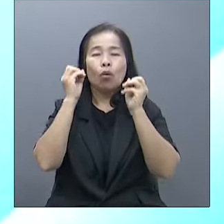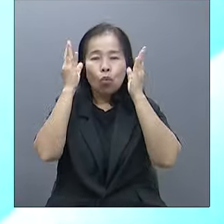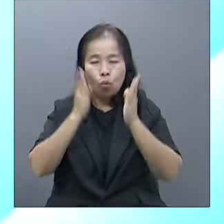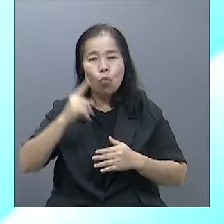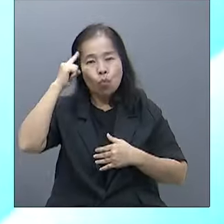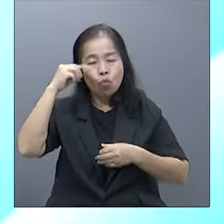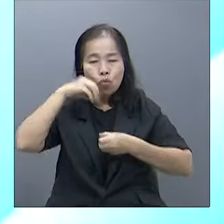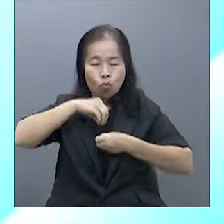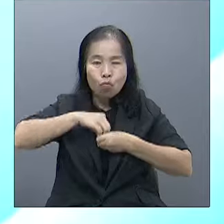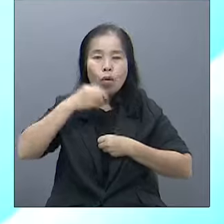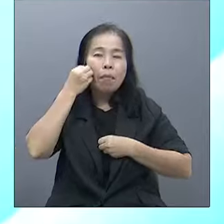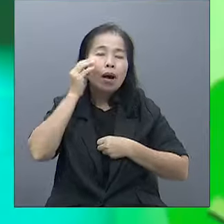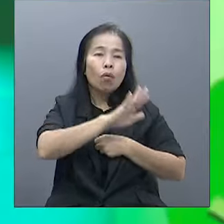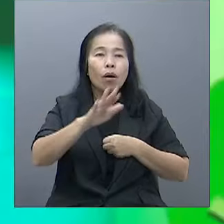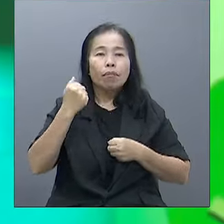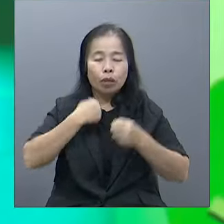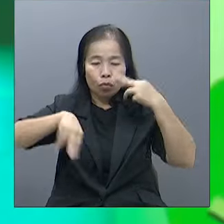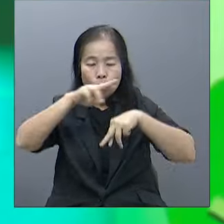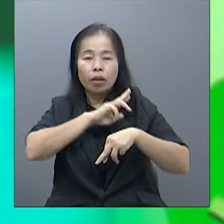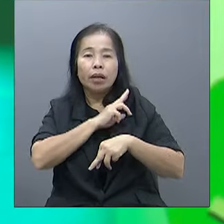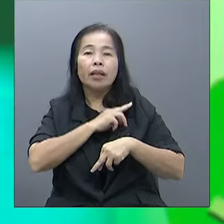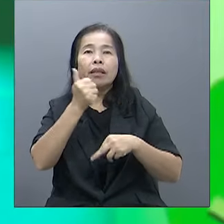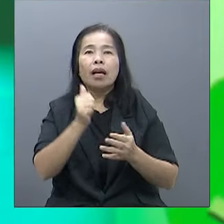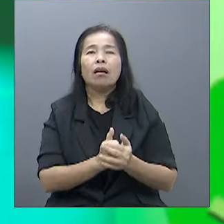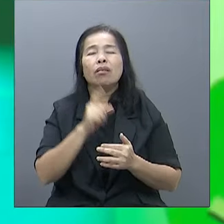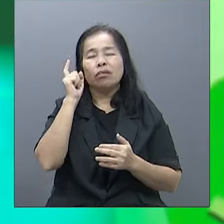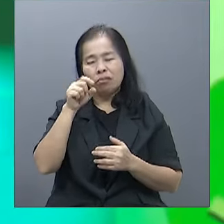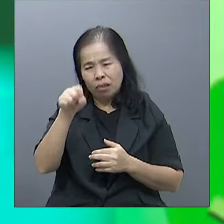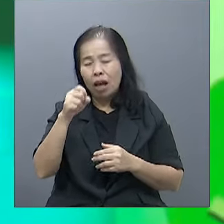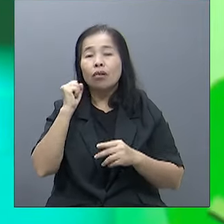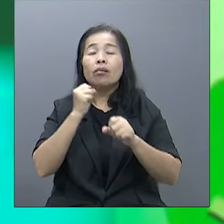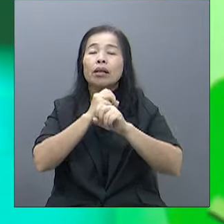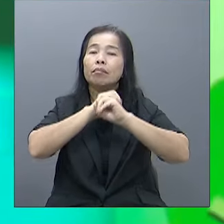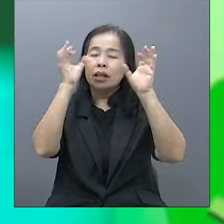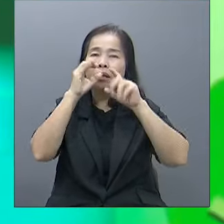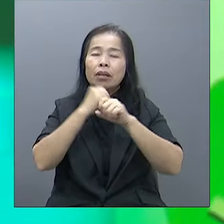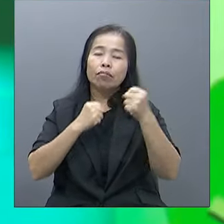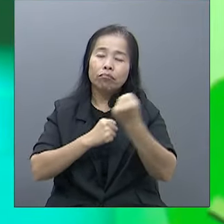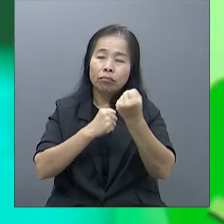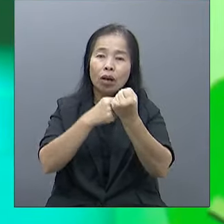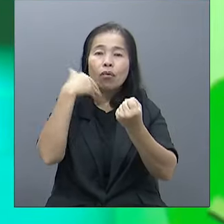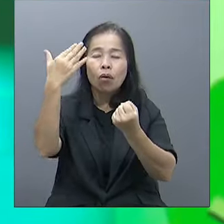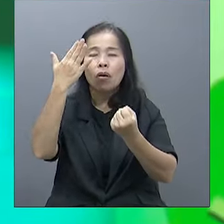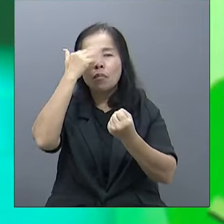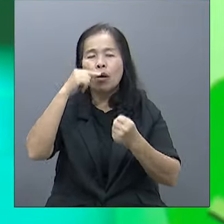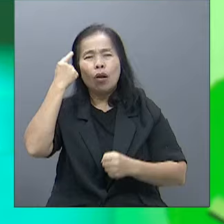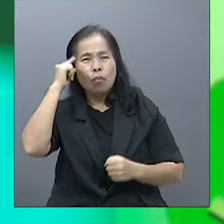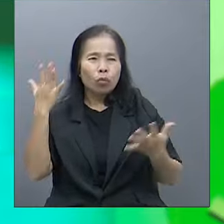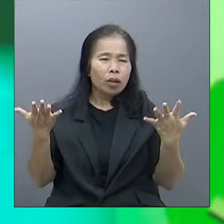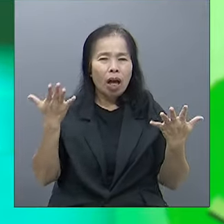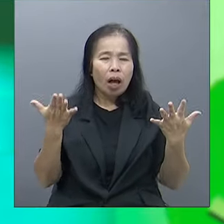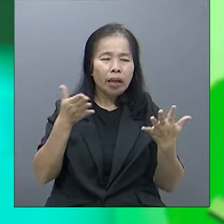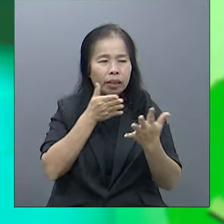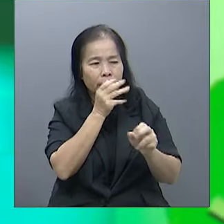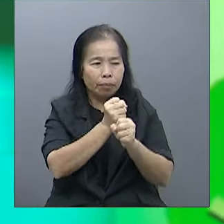ท้องถิ่นดูแลได้เต็มที่ คือทุกอย่างมันต้องทำภาพให้มันชัดขึ้นเพราะว่าทุกอย่างมันจะขับเคลื่อนไปได้ไม่อย่างนั้นมันก็ไม่รู้ว่าจะต้องจัดการบริหาร